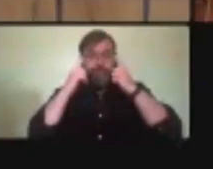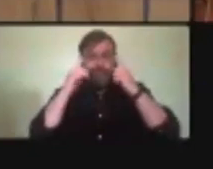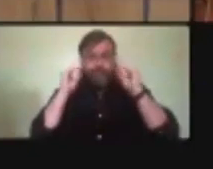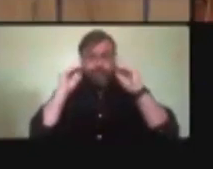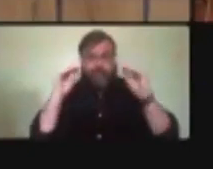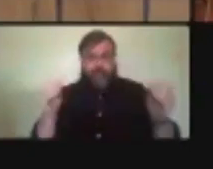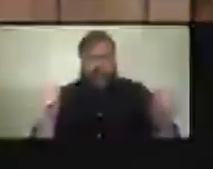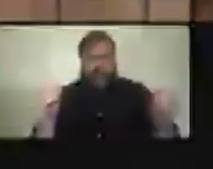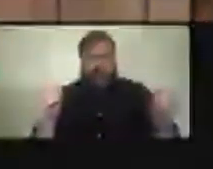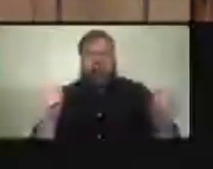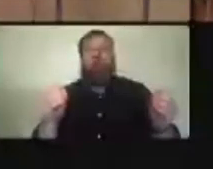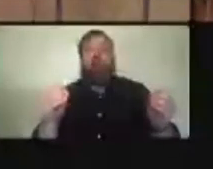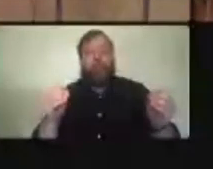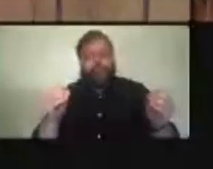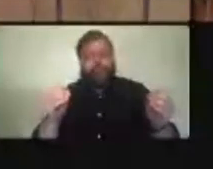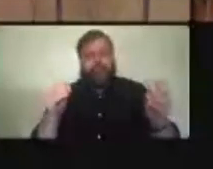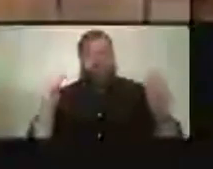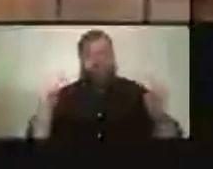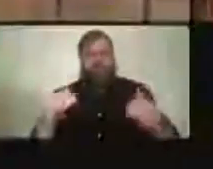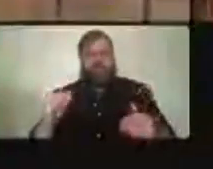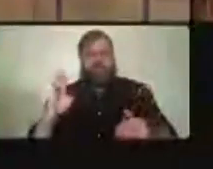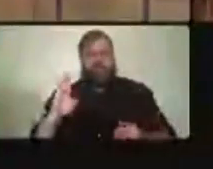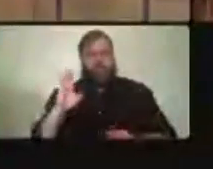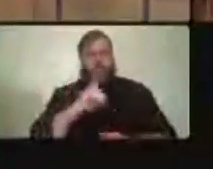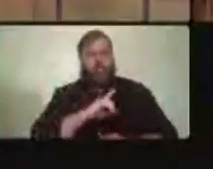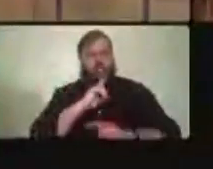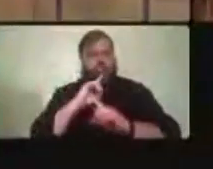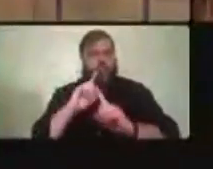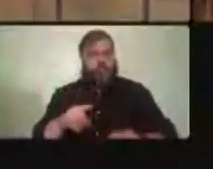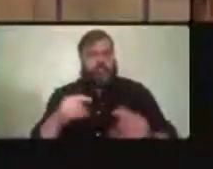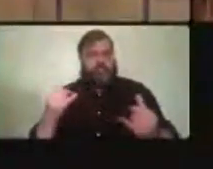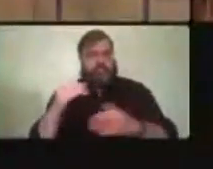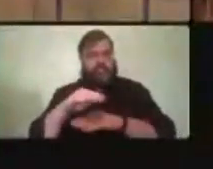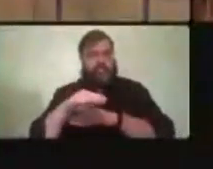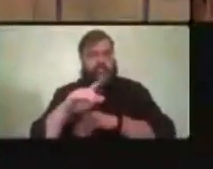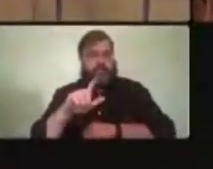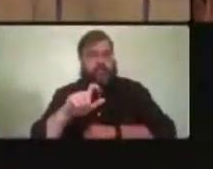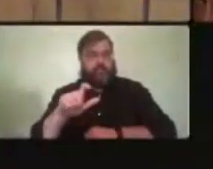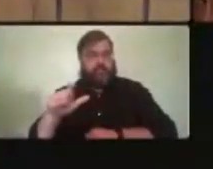Hamna. Kwa hivyo, je, kuna ripoti za bodi?